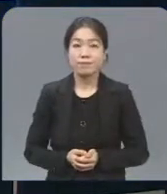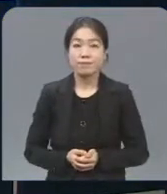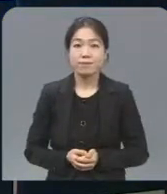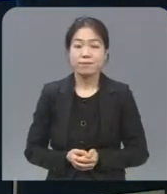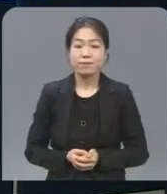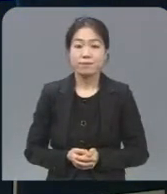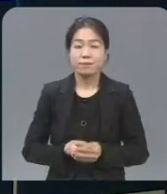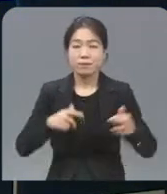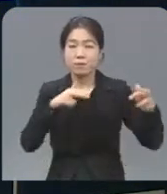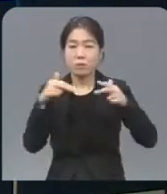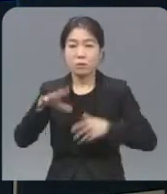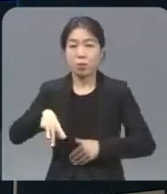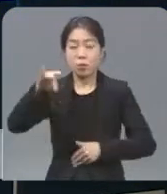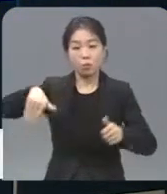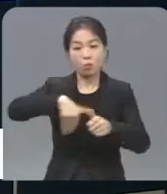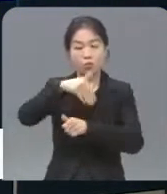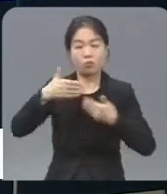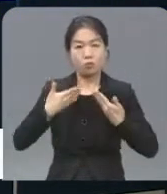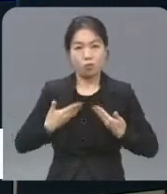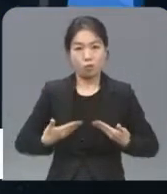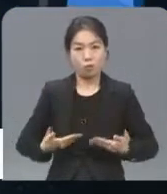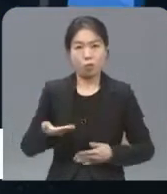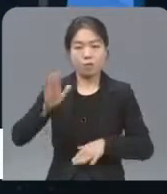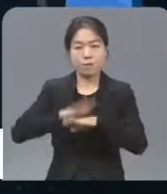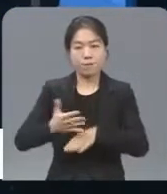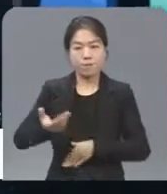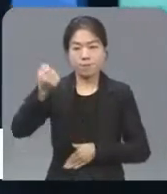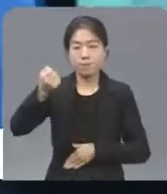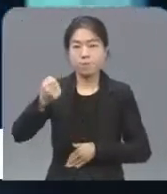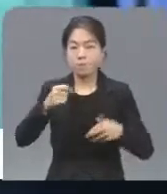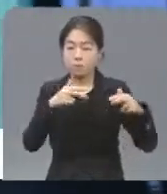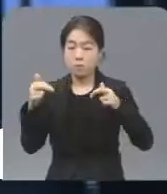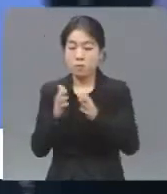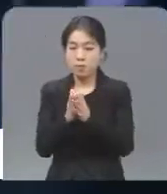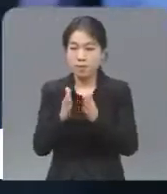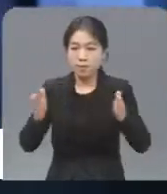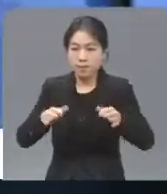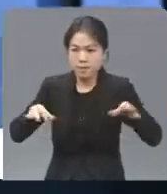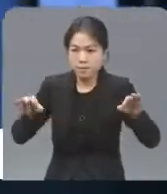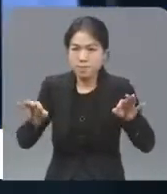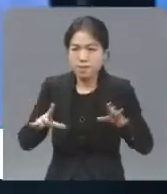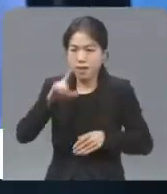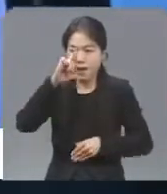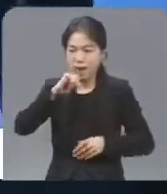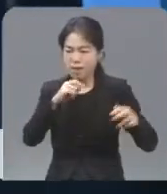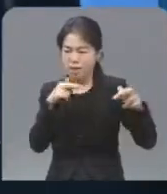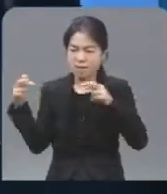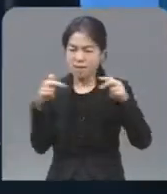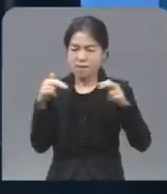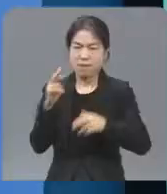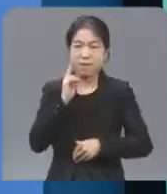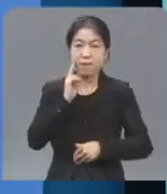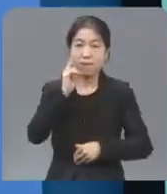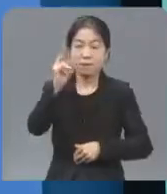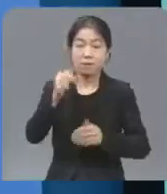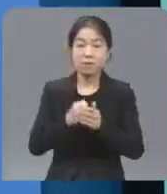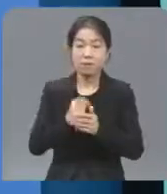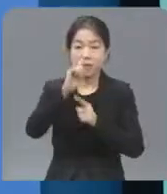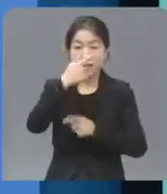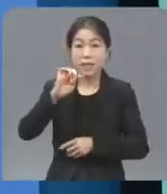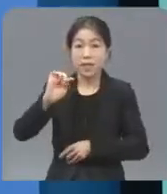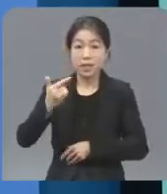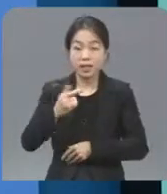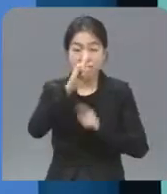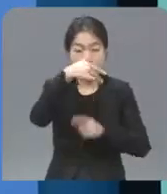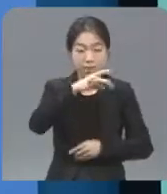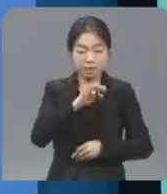토론 초반 차 분했던 분위기는 주도권 토론이 시작되자 금세 날선 공방 으로 이어졌습니다 이나경 후보는